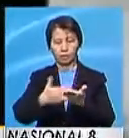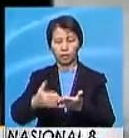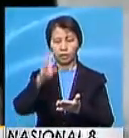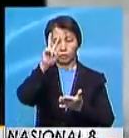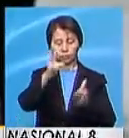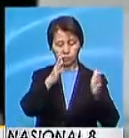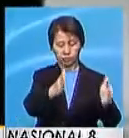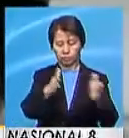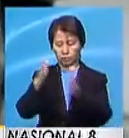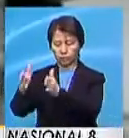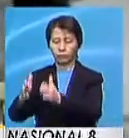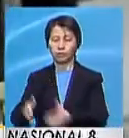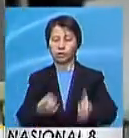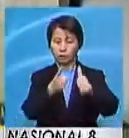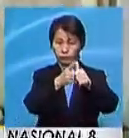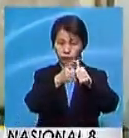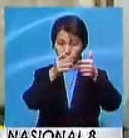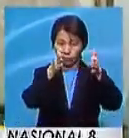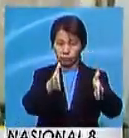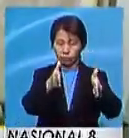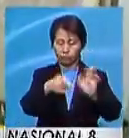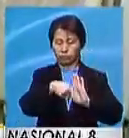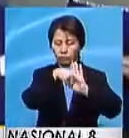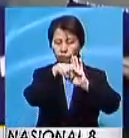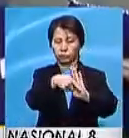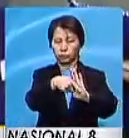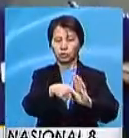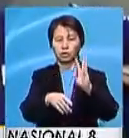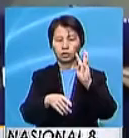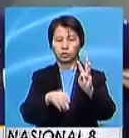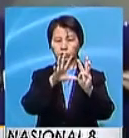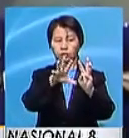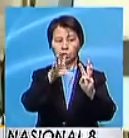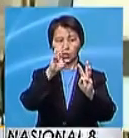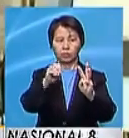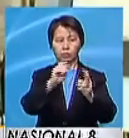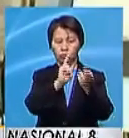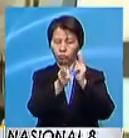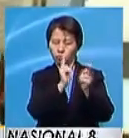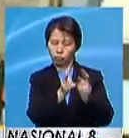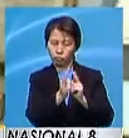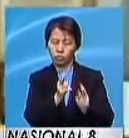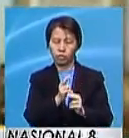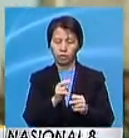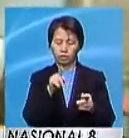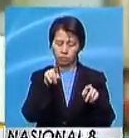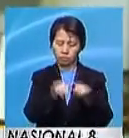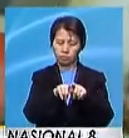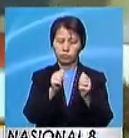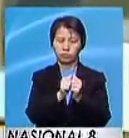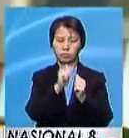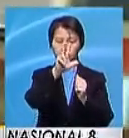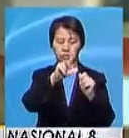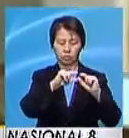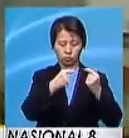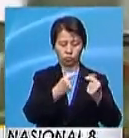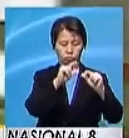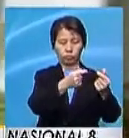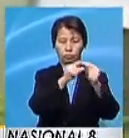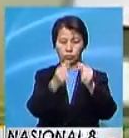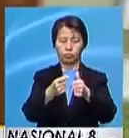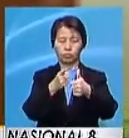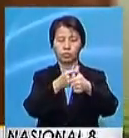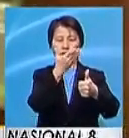fasa. Fasa pertama mempamerkan kira-kira 650 bahan dan boleh dikategorikan kepada tiga kumpulan besar,